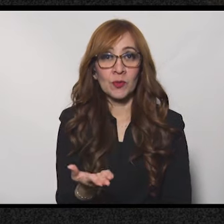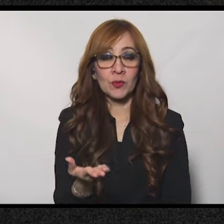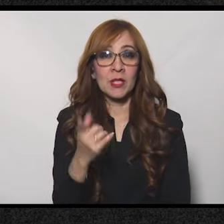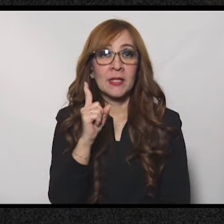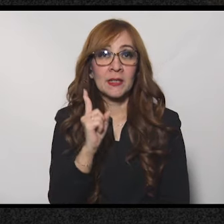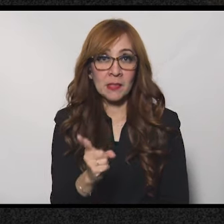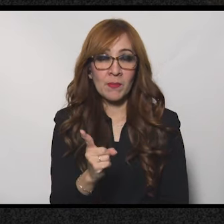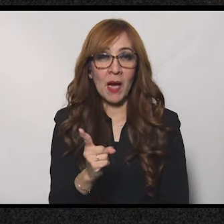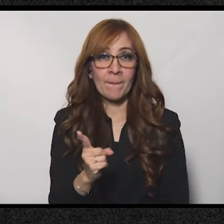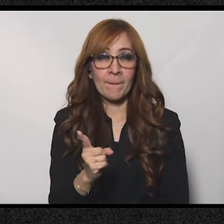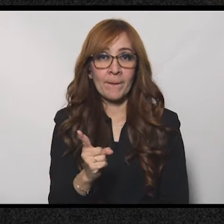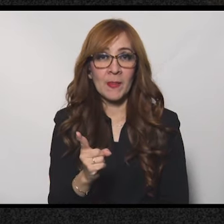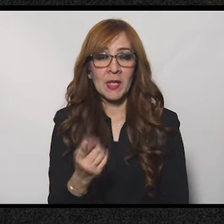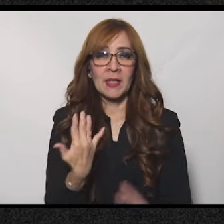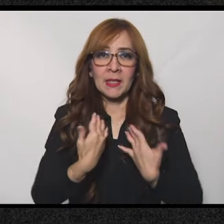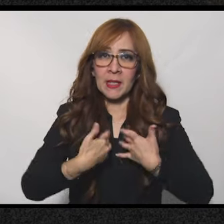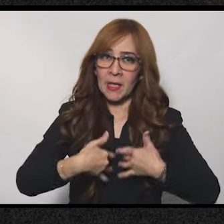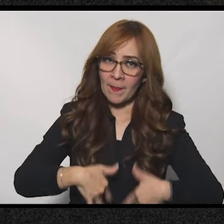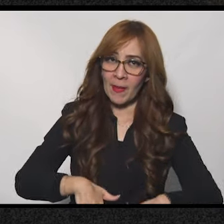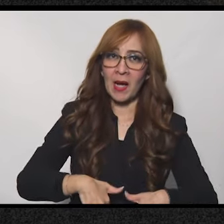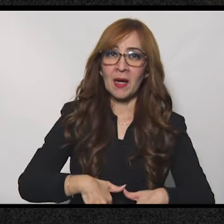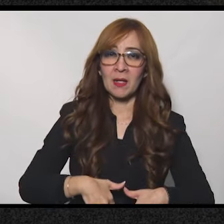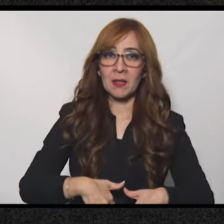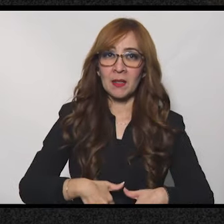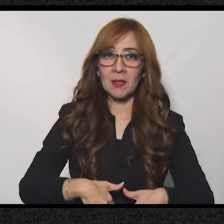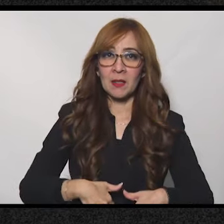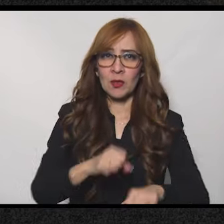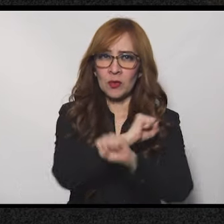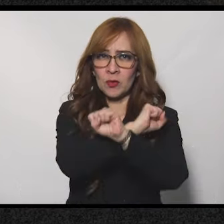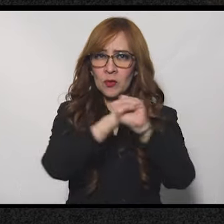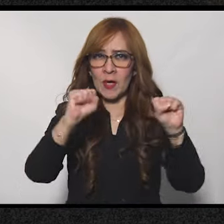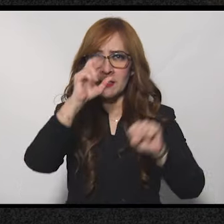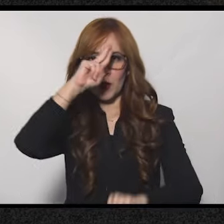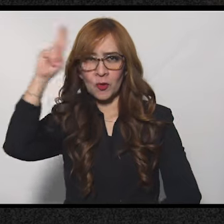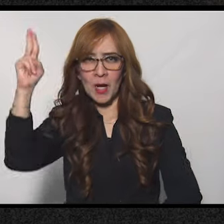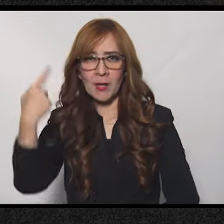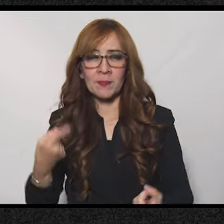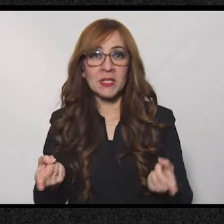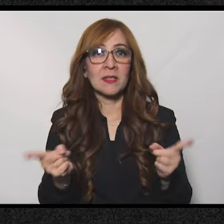Sebab justru dalam kelemahanlah kuasa-Ku menjadi